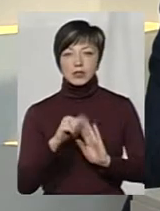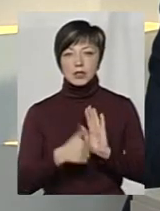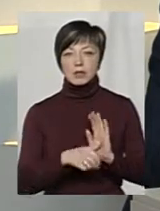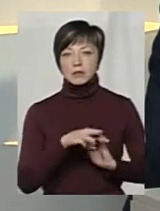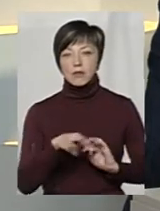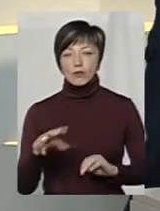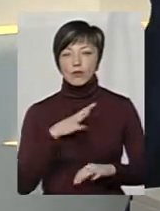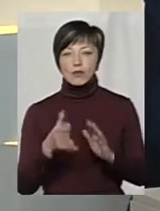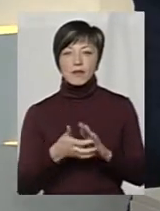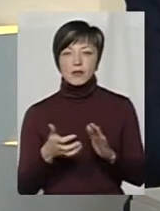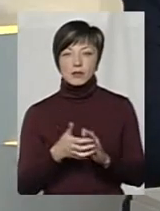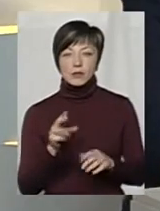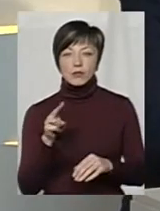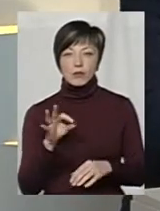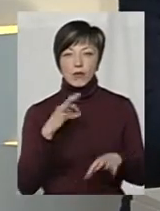був дефіцит